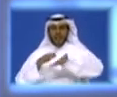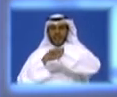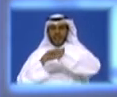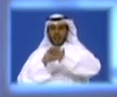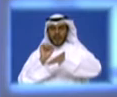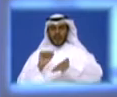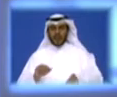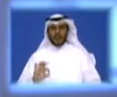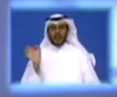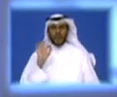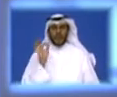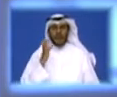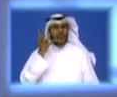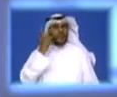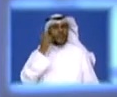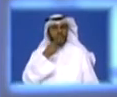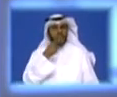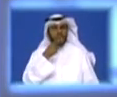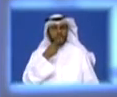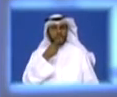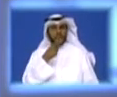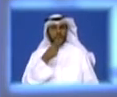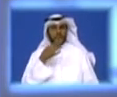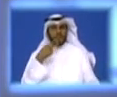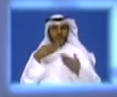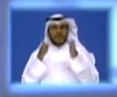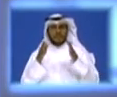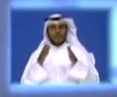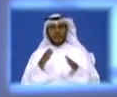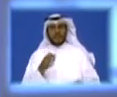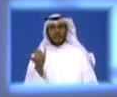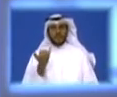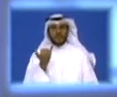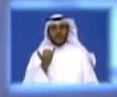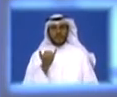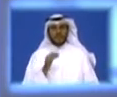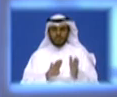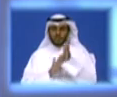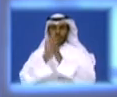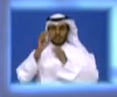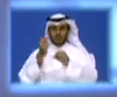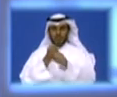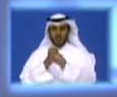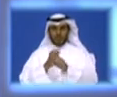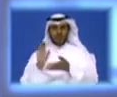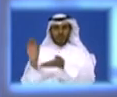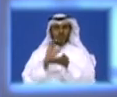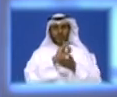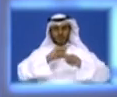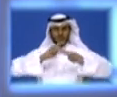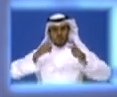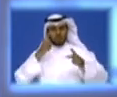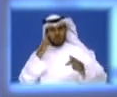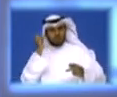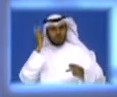ضاحية عبد الله السالم. هذا المركز مزود بأحدث الأجهزة الطبية المتطورة التي تواكب آخر التقنيات